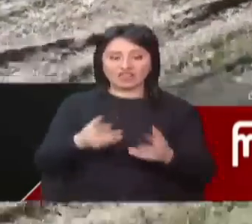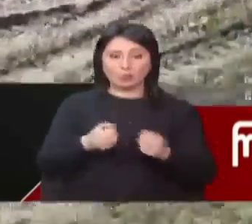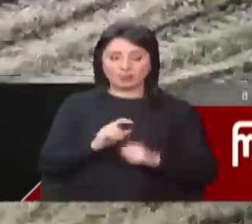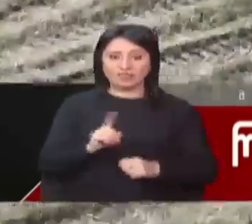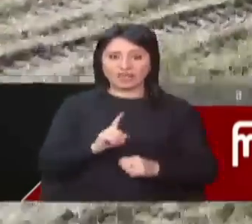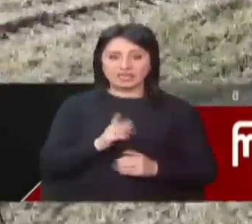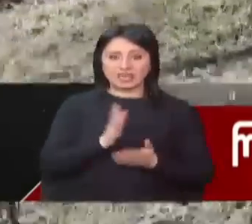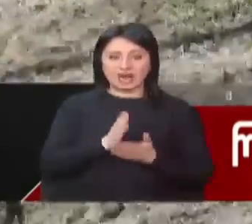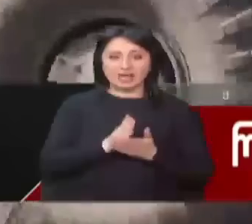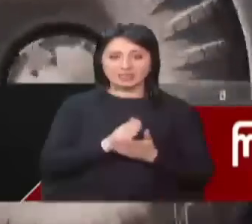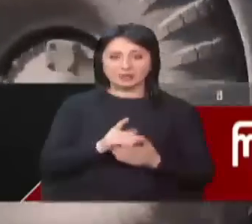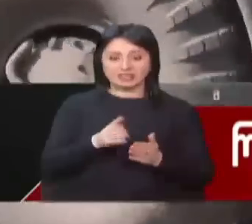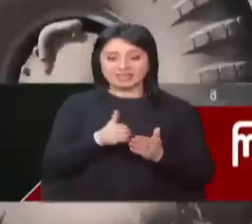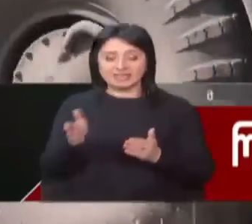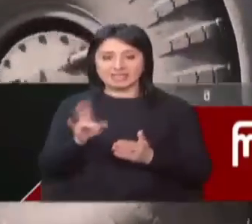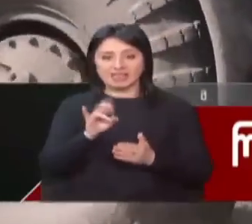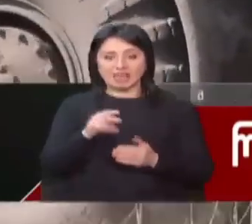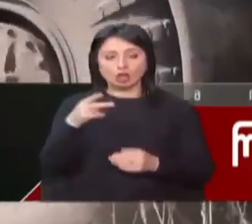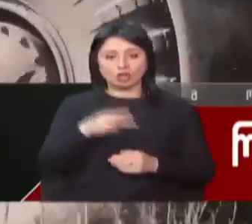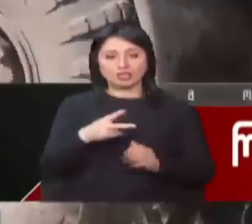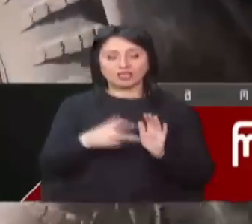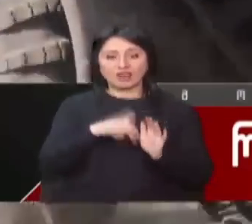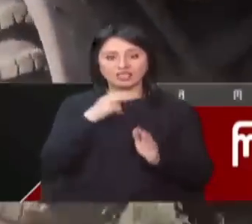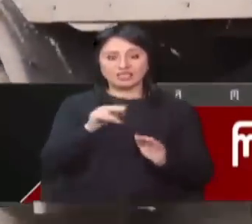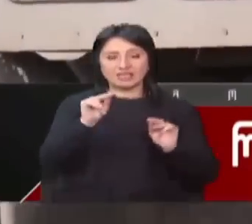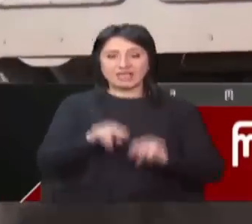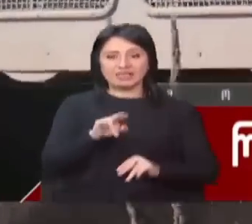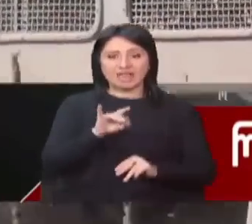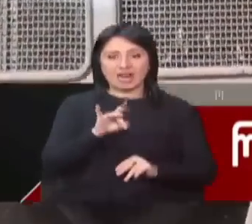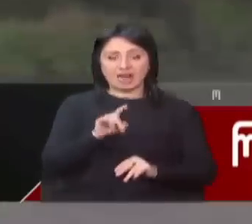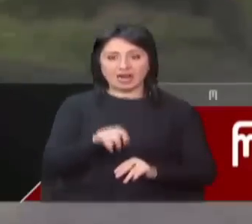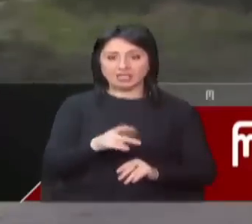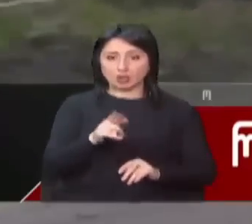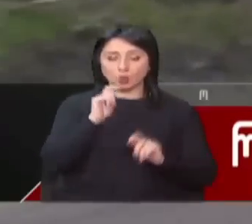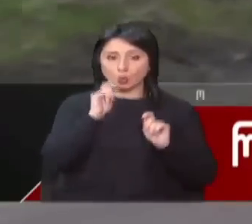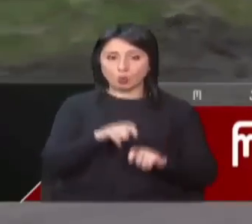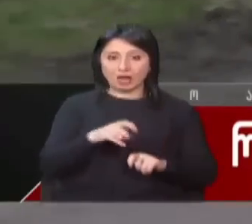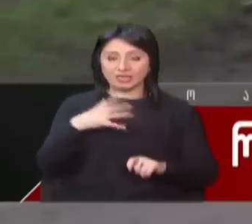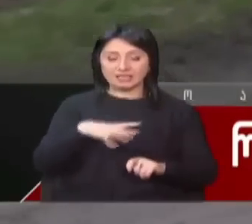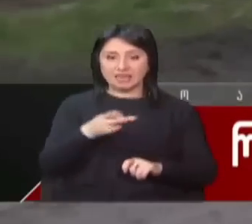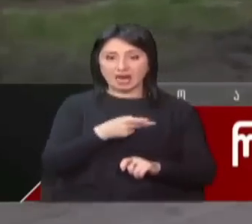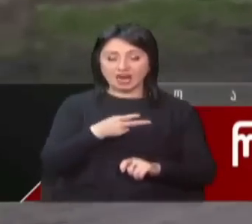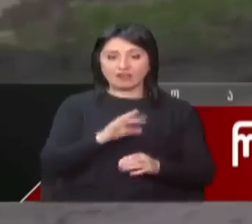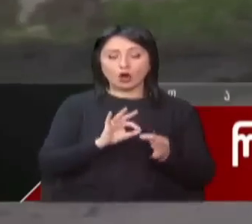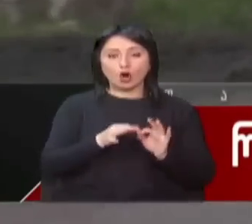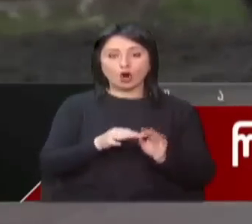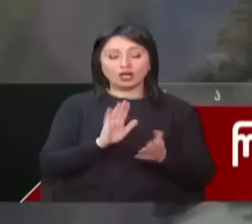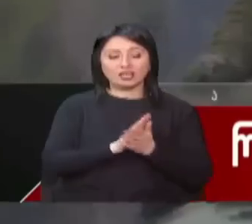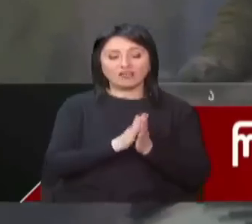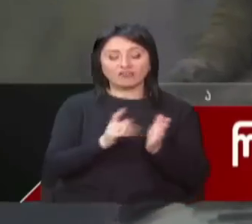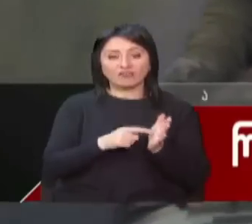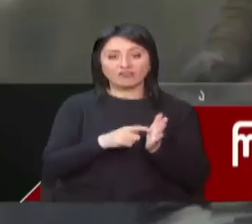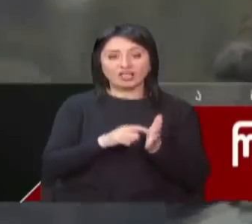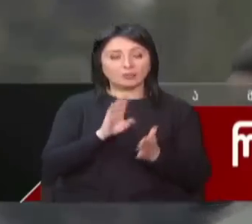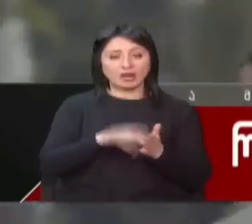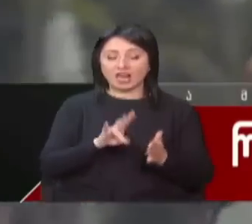რაც არსებითად სცილდება ნატოს 2008 წლის დეკლარაციას, რომლითაც უკრაინა და საქართველო კონკრეტული ვადების